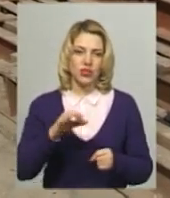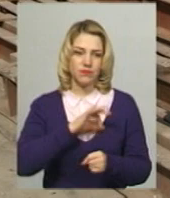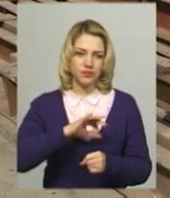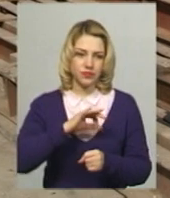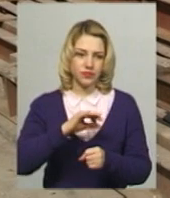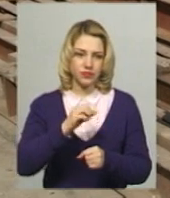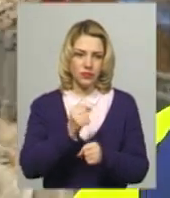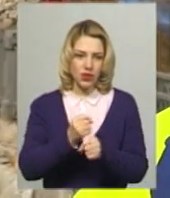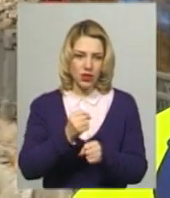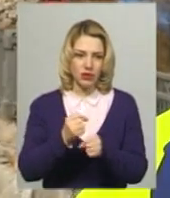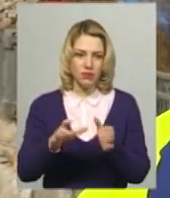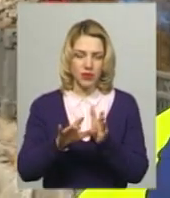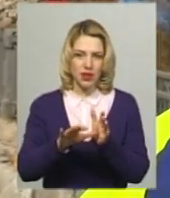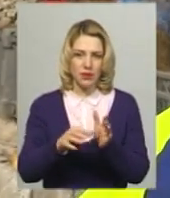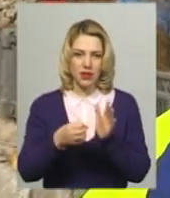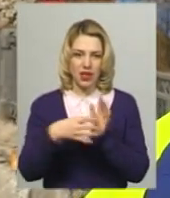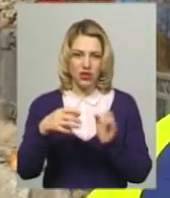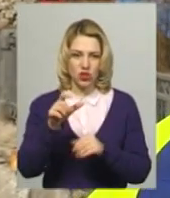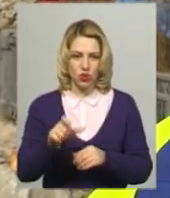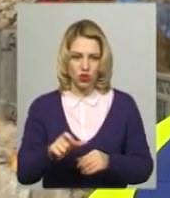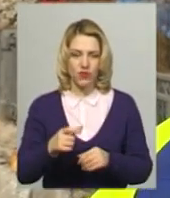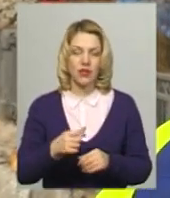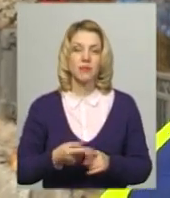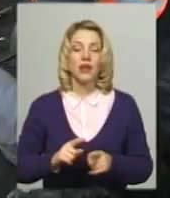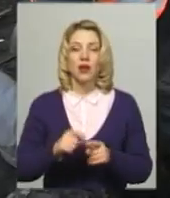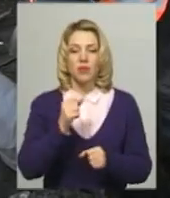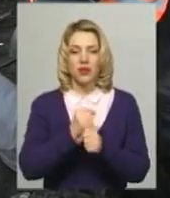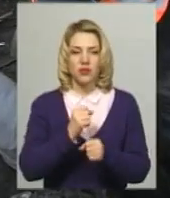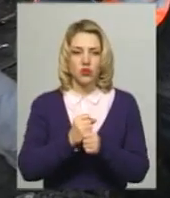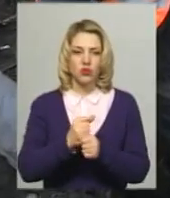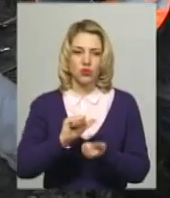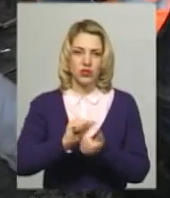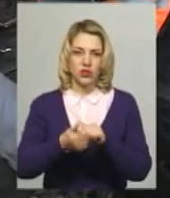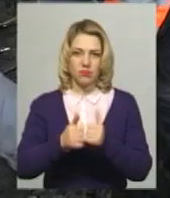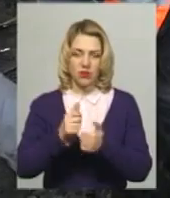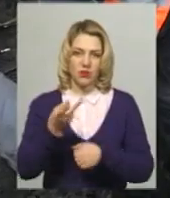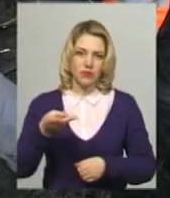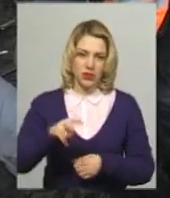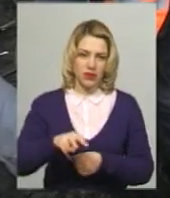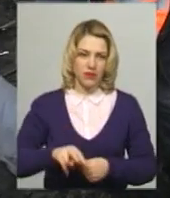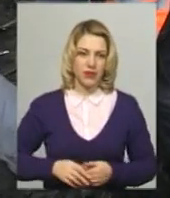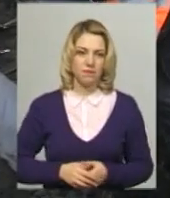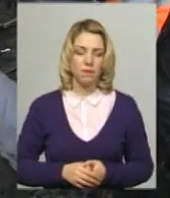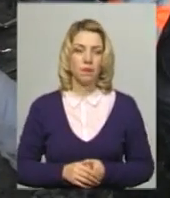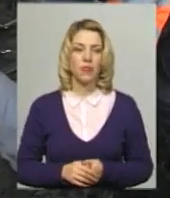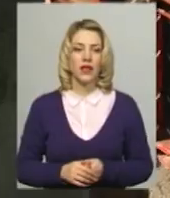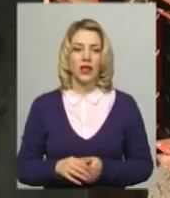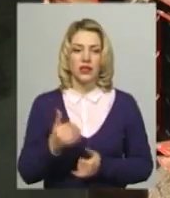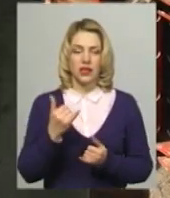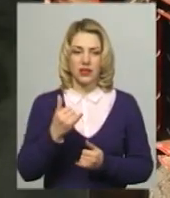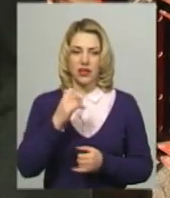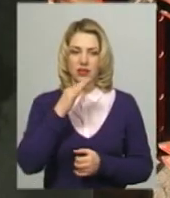18 чоловік, каже старший виконроб Ярослав Лучечко. Працюють вахтовим методом, іноді у дві зміни. На даний час